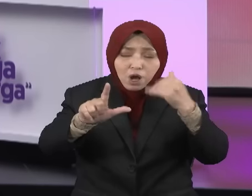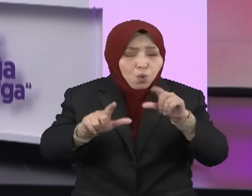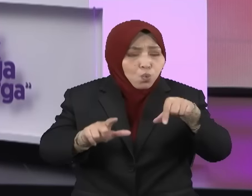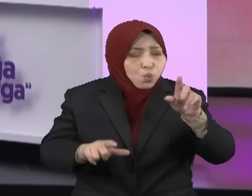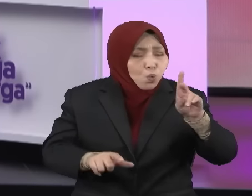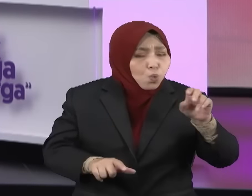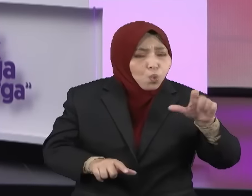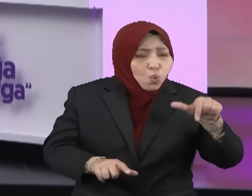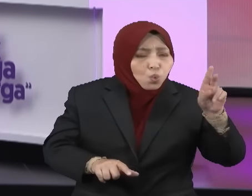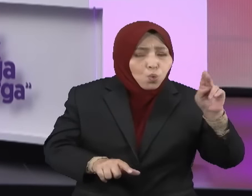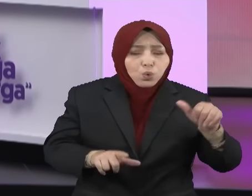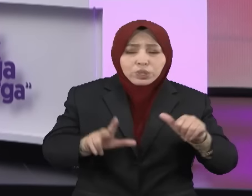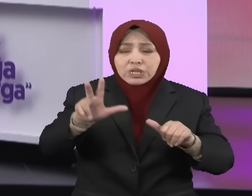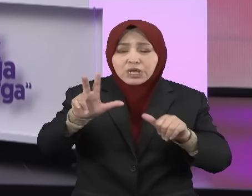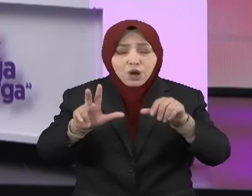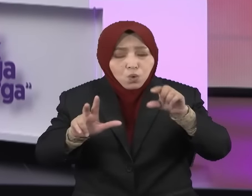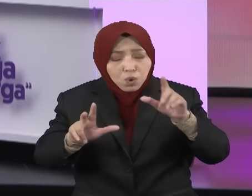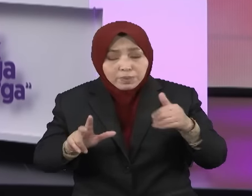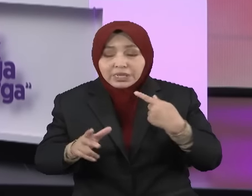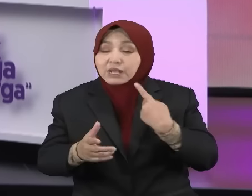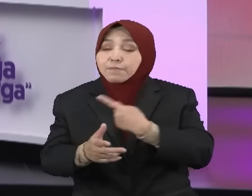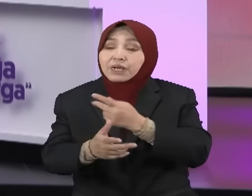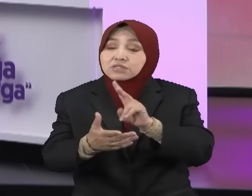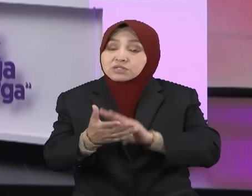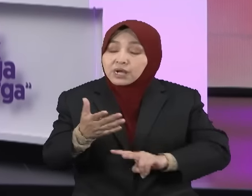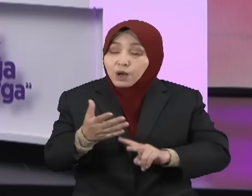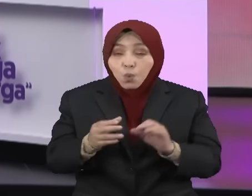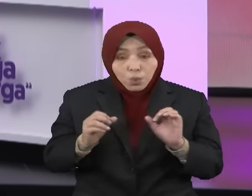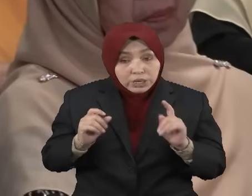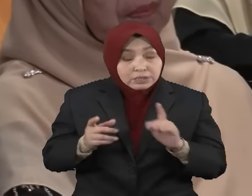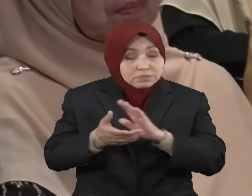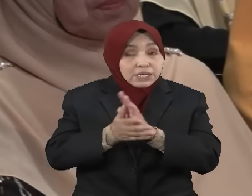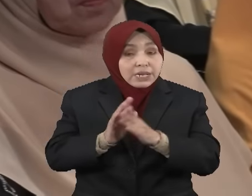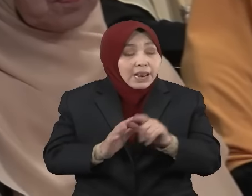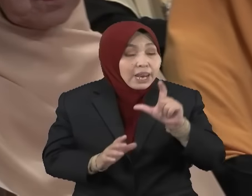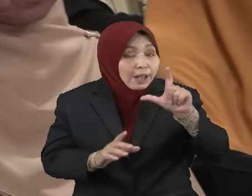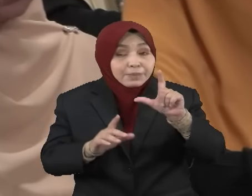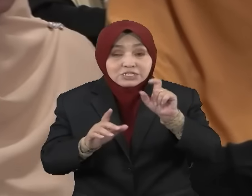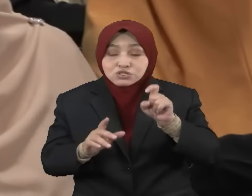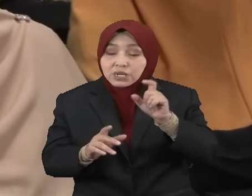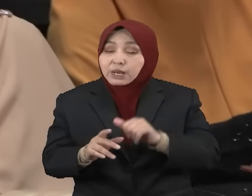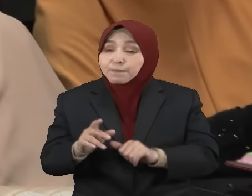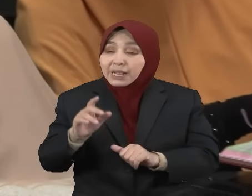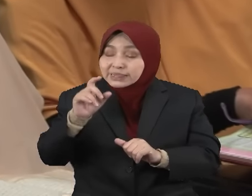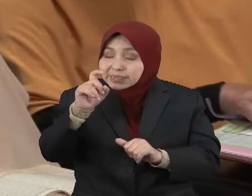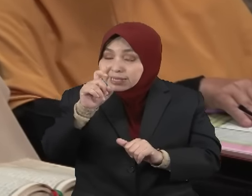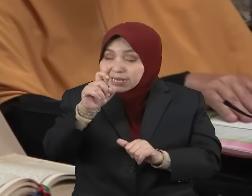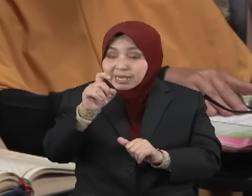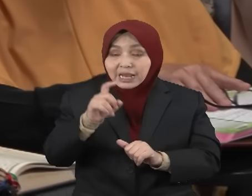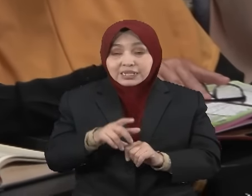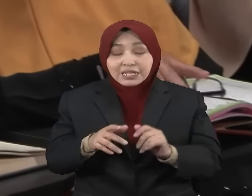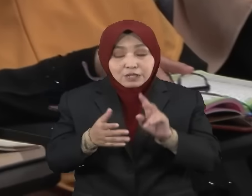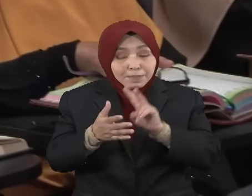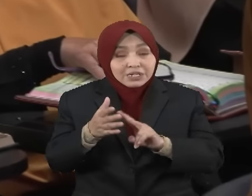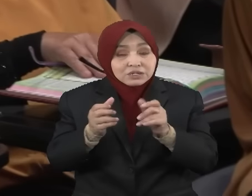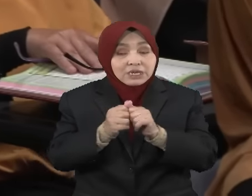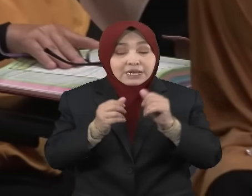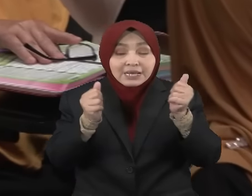قل, tiga قل pun ada kita baca, okey, maka lam itu mesti dimatikan. Kita baca dengan